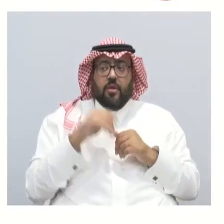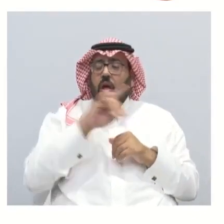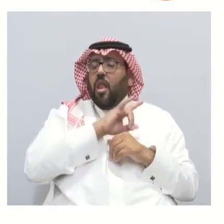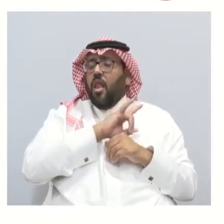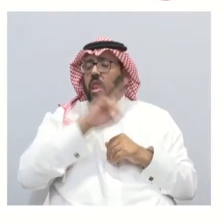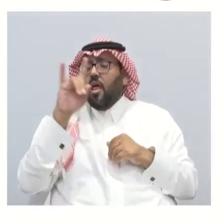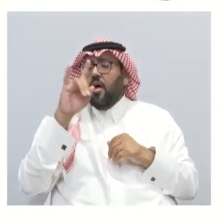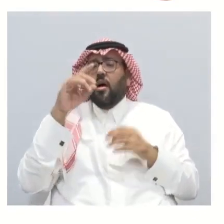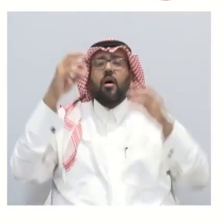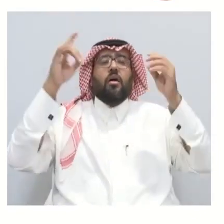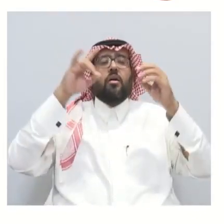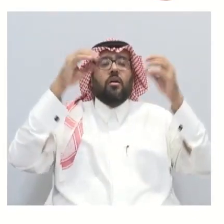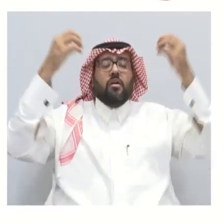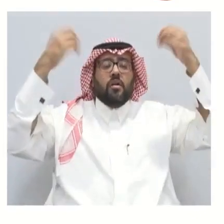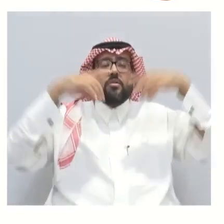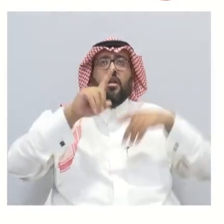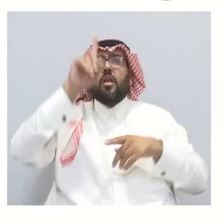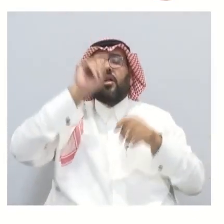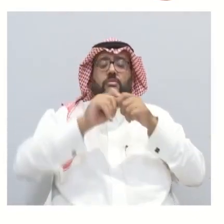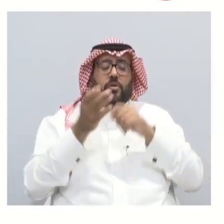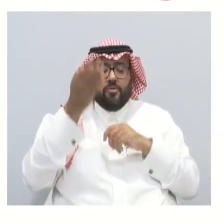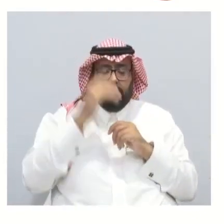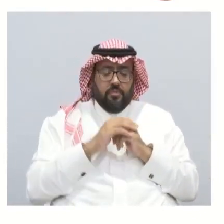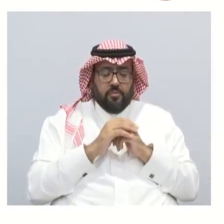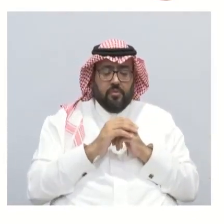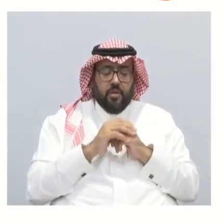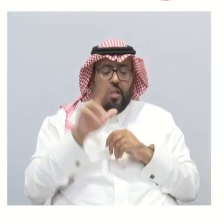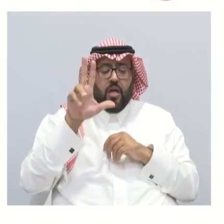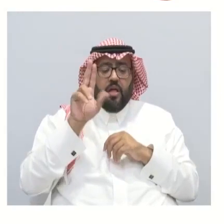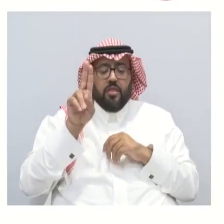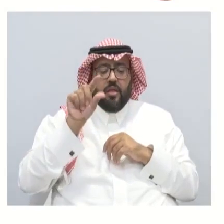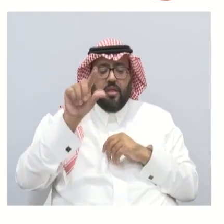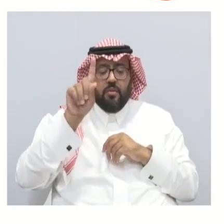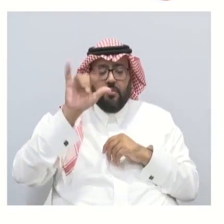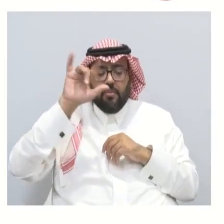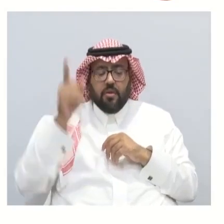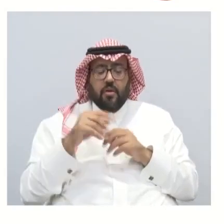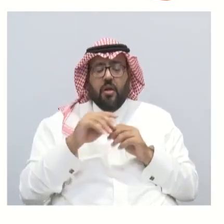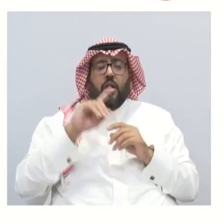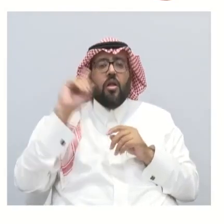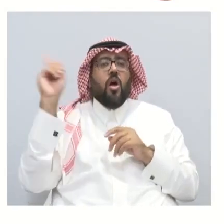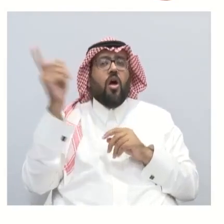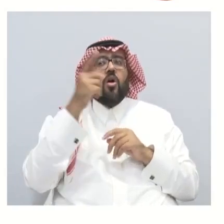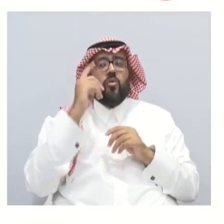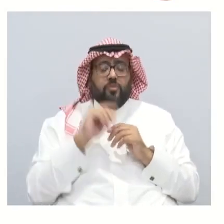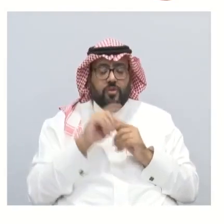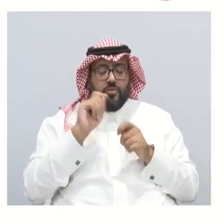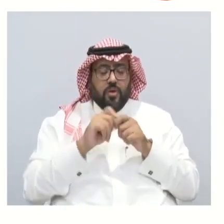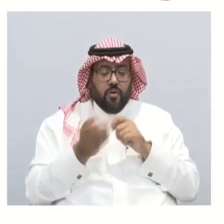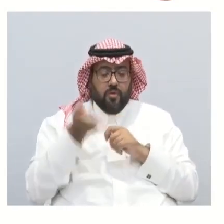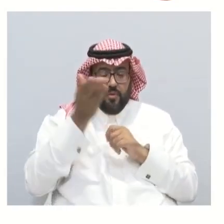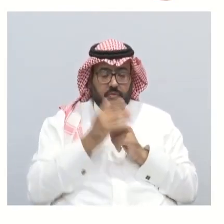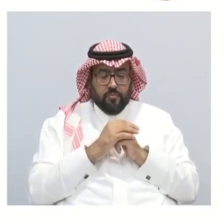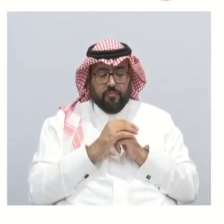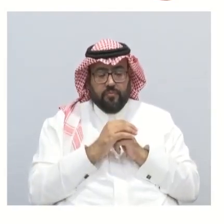رازق الا الله سبحانه وتعالى وكذلك التدبير فهو مدبر الكون سبحانه